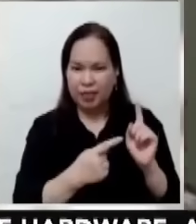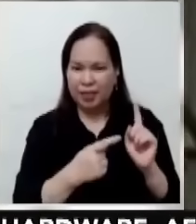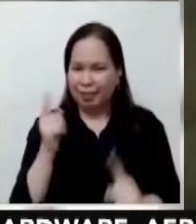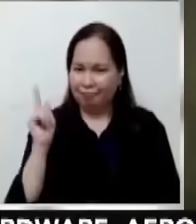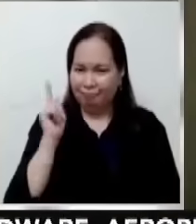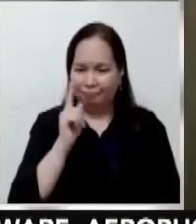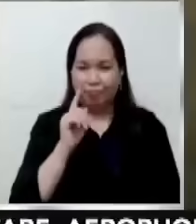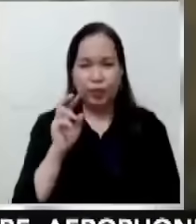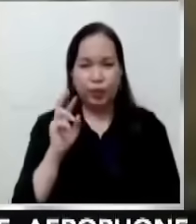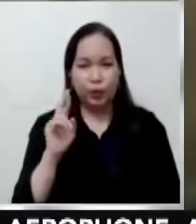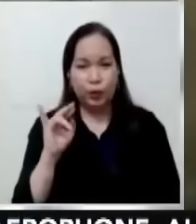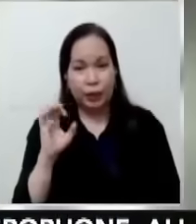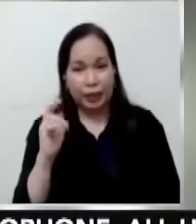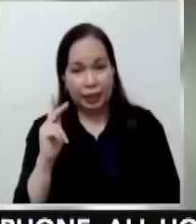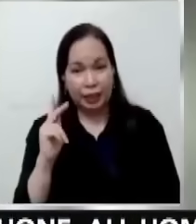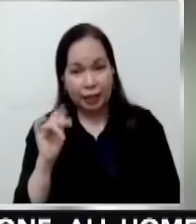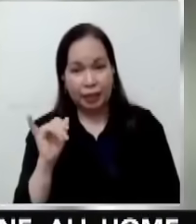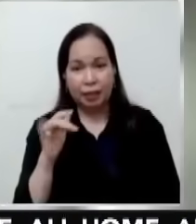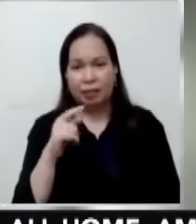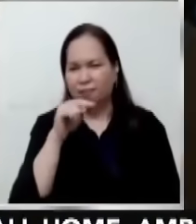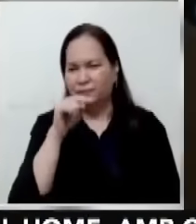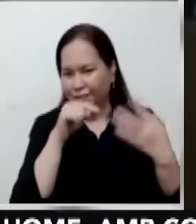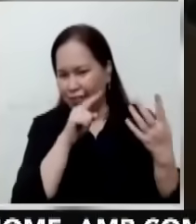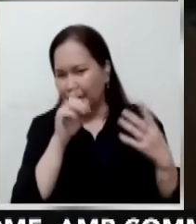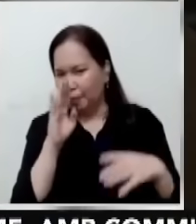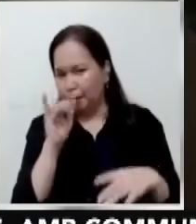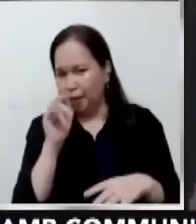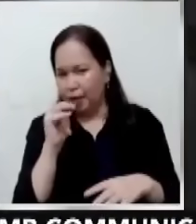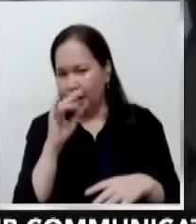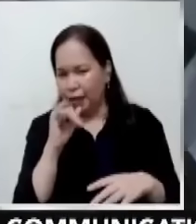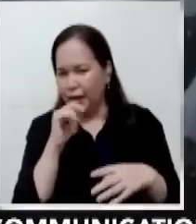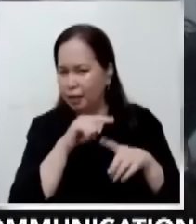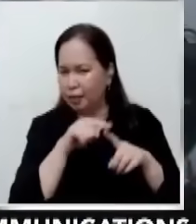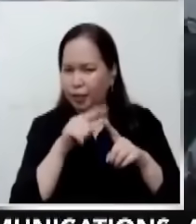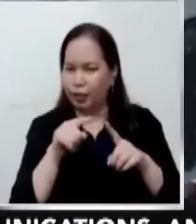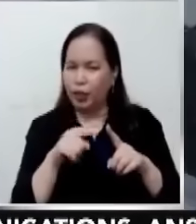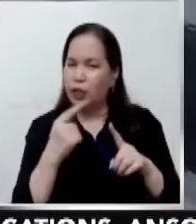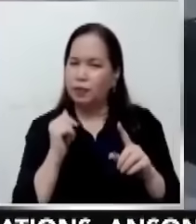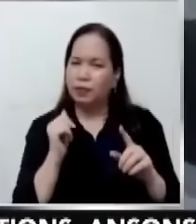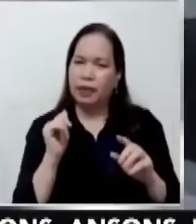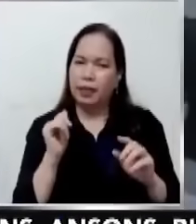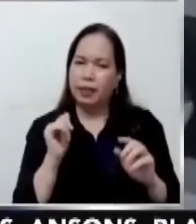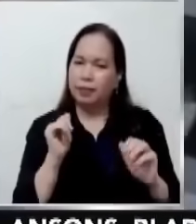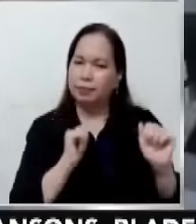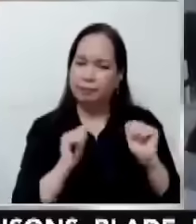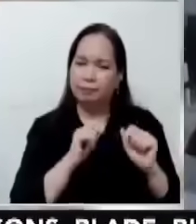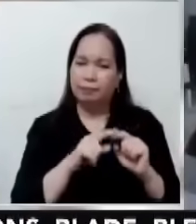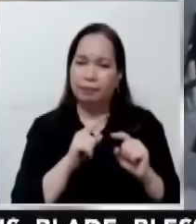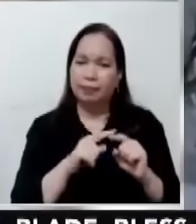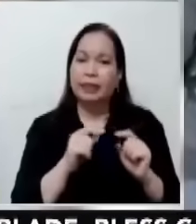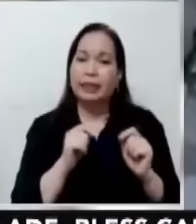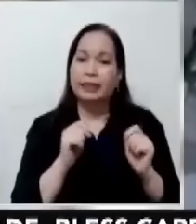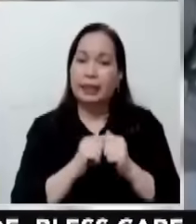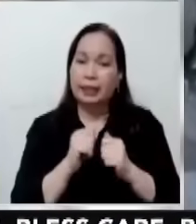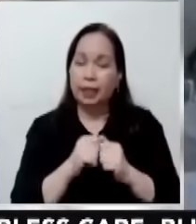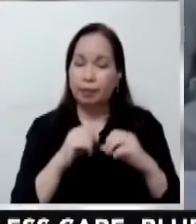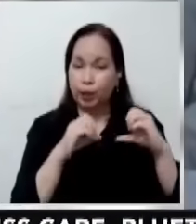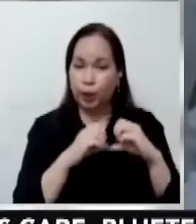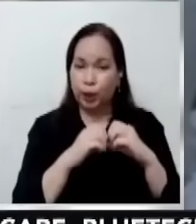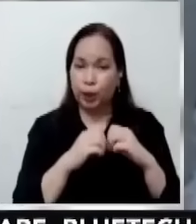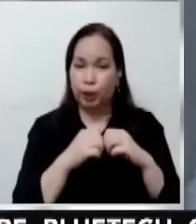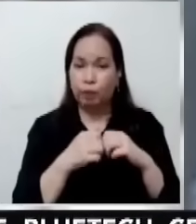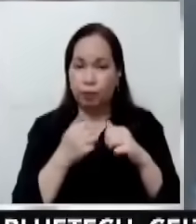Sherlyn Reyes, Bianca Manalo at iba pang Sparkle Stars. Present sa StoryCon si GMA Network Incorporated Senior